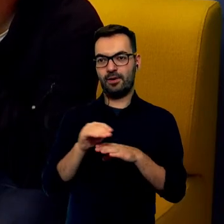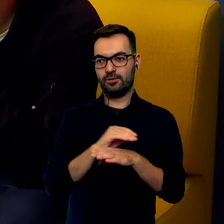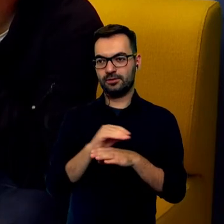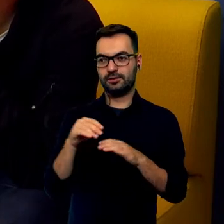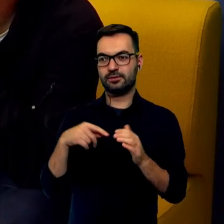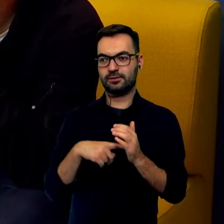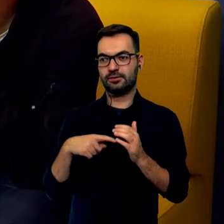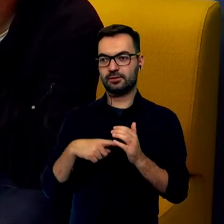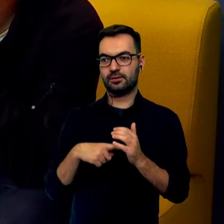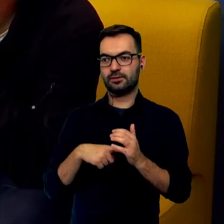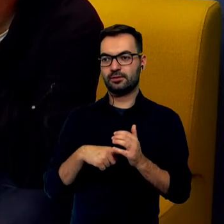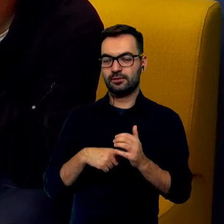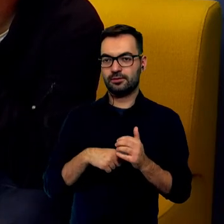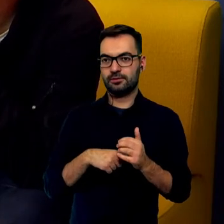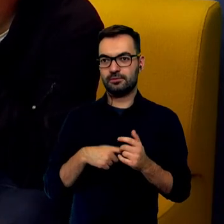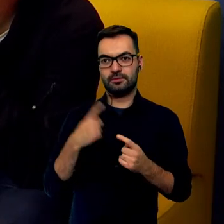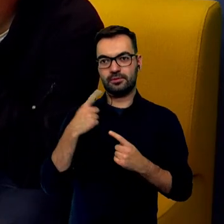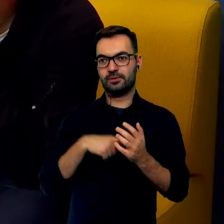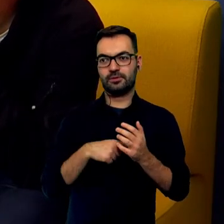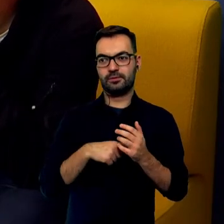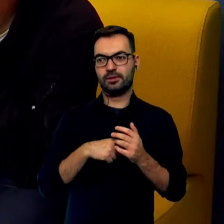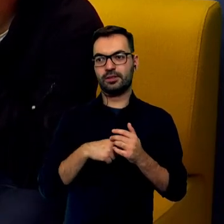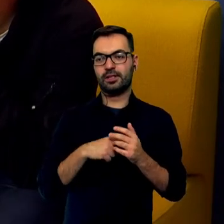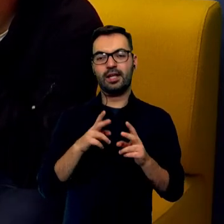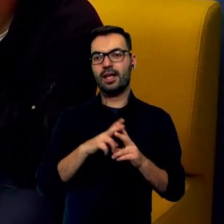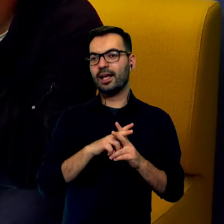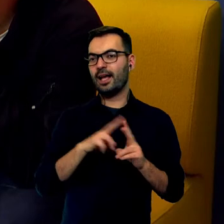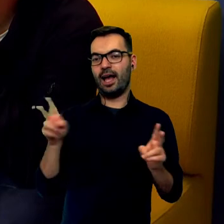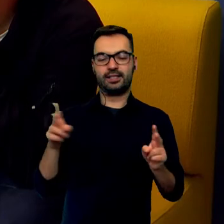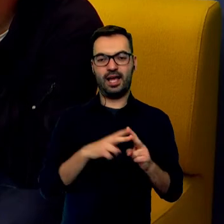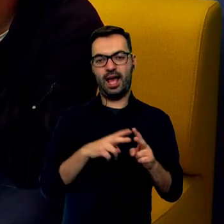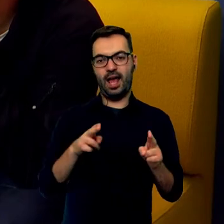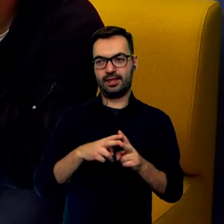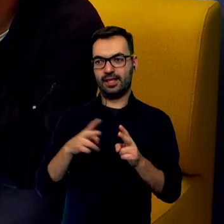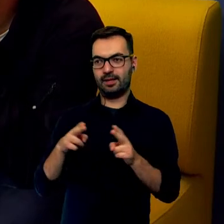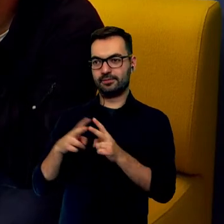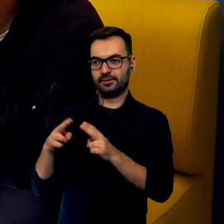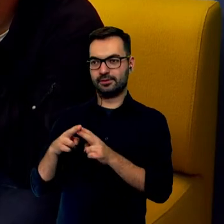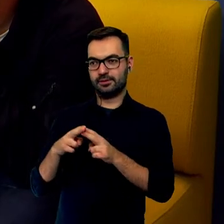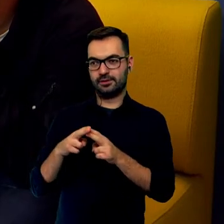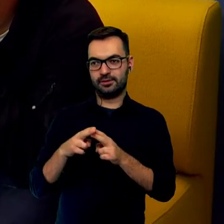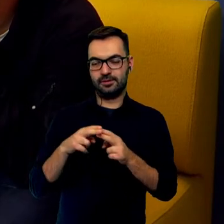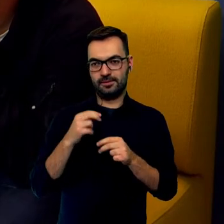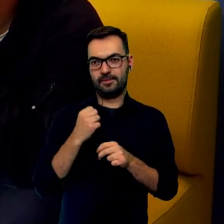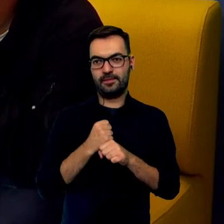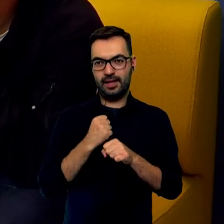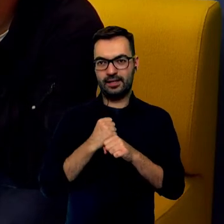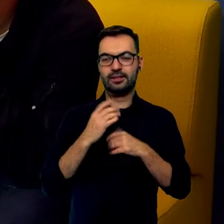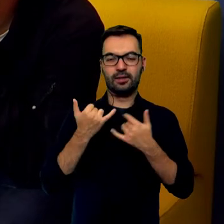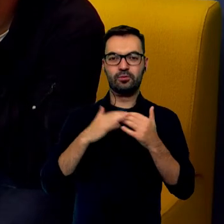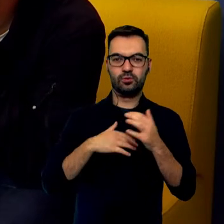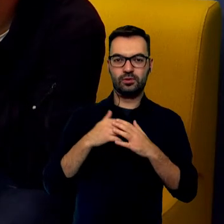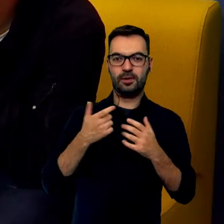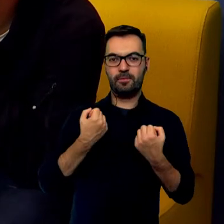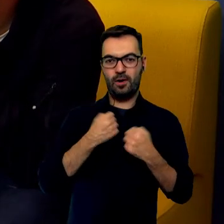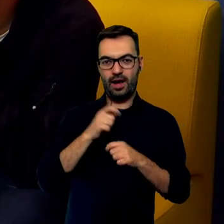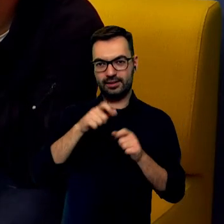terapeutyczna jest moim zdaniem na każdym szczeblu takiego podchodzenia do budowania